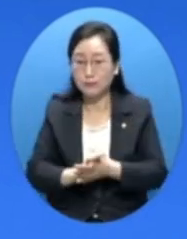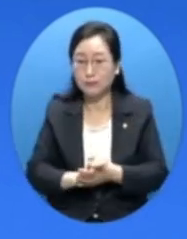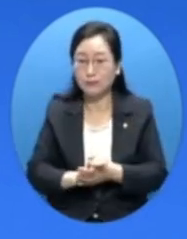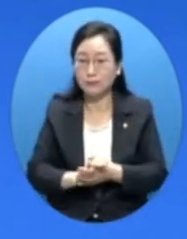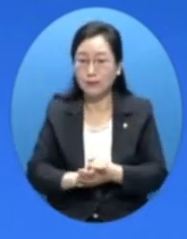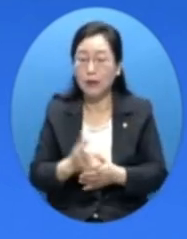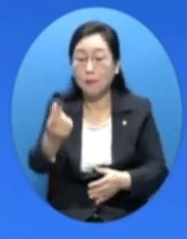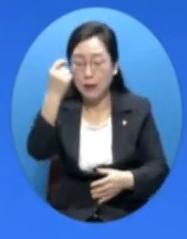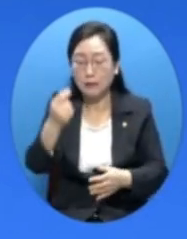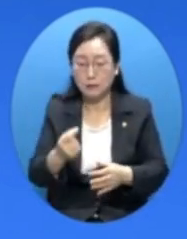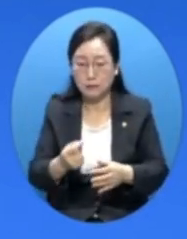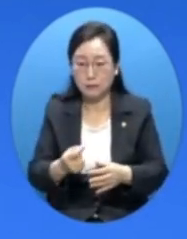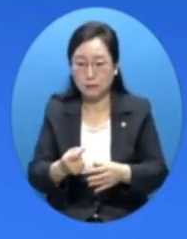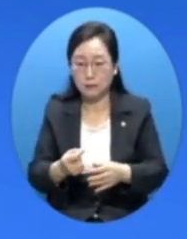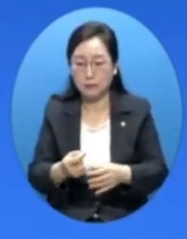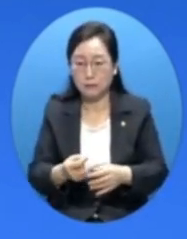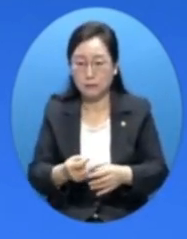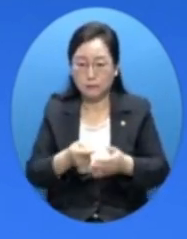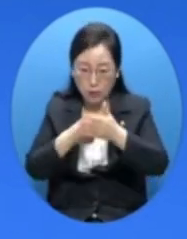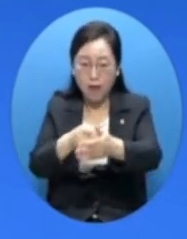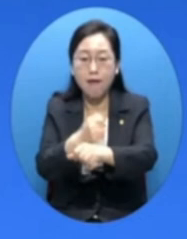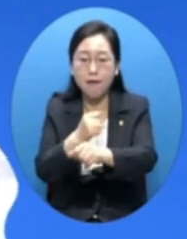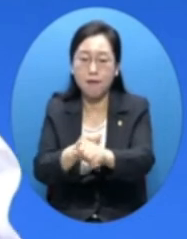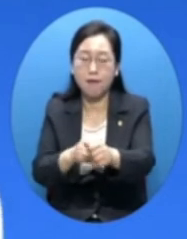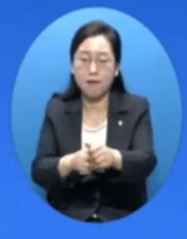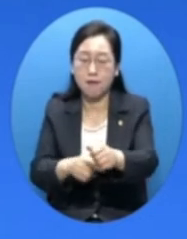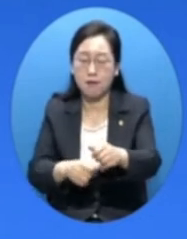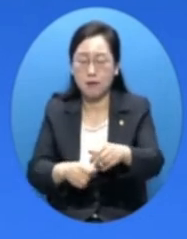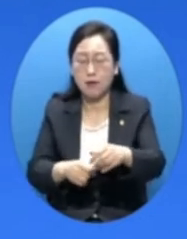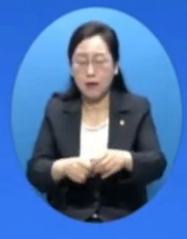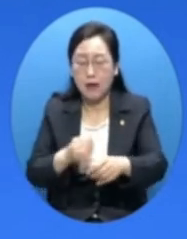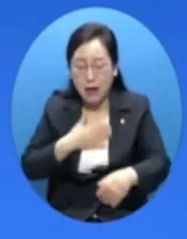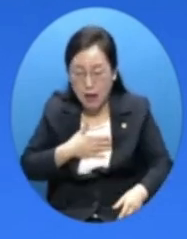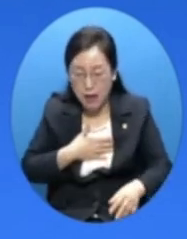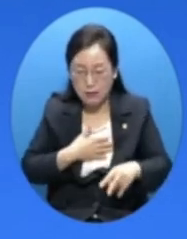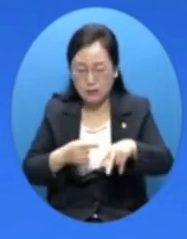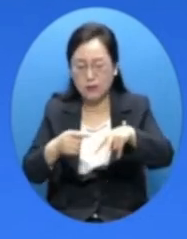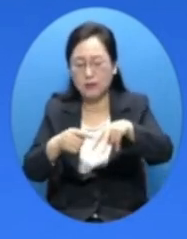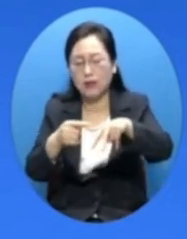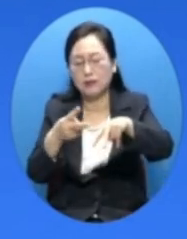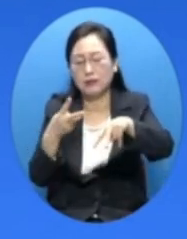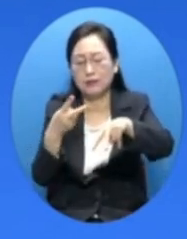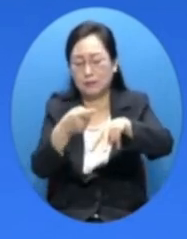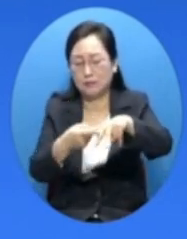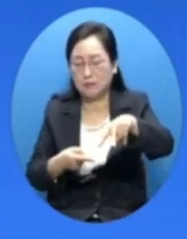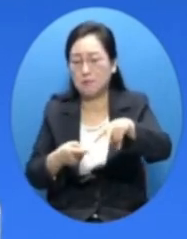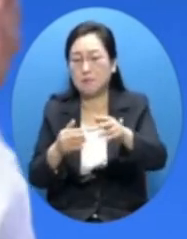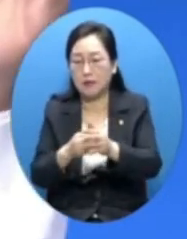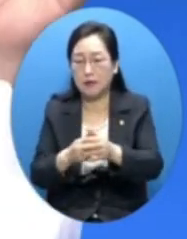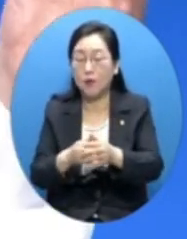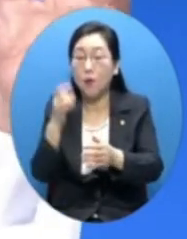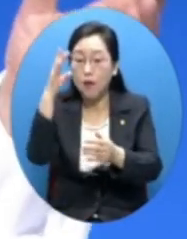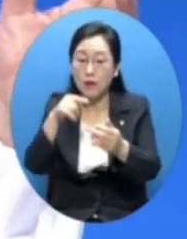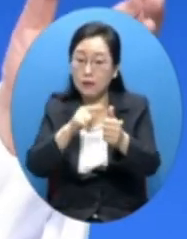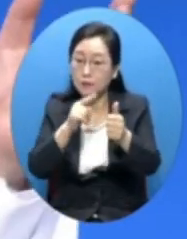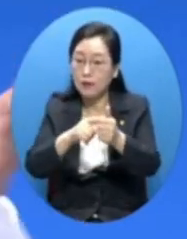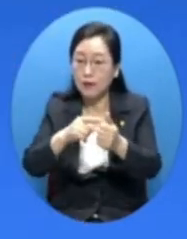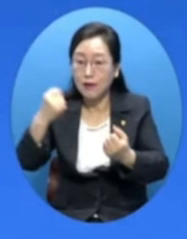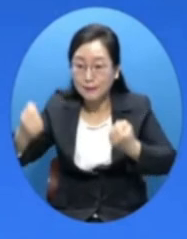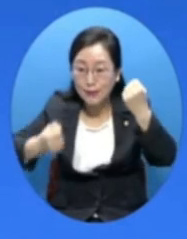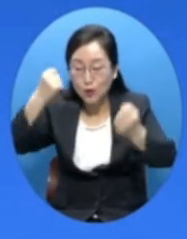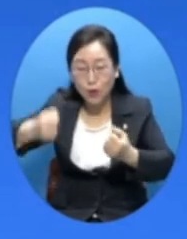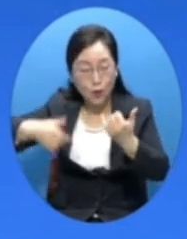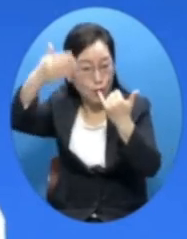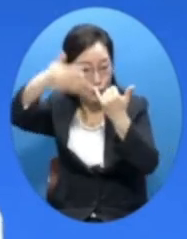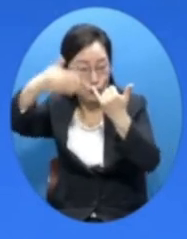빨리 극복하라고. 그러나 결국 다리를 잘라내야만 됐습니다. 자전거 유튜버로 많은 사람들에게